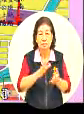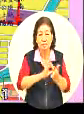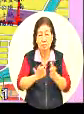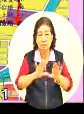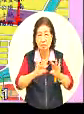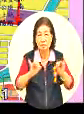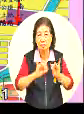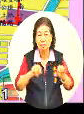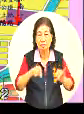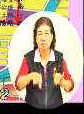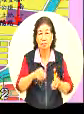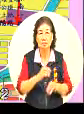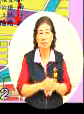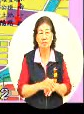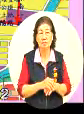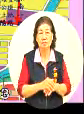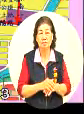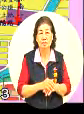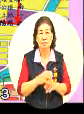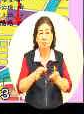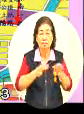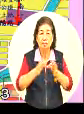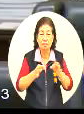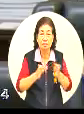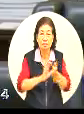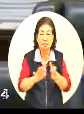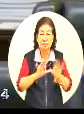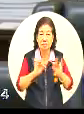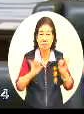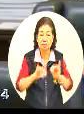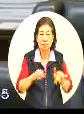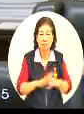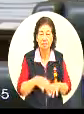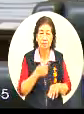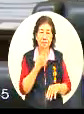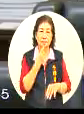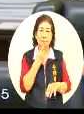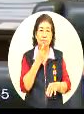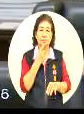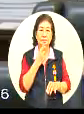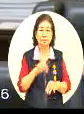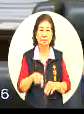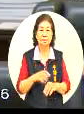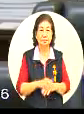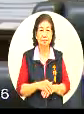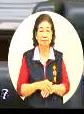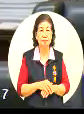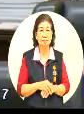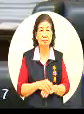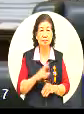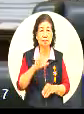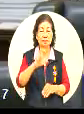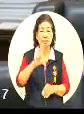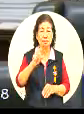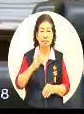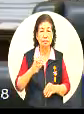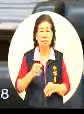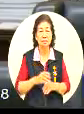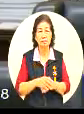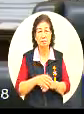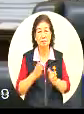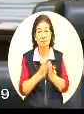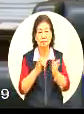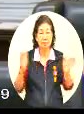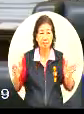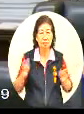商业用地。那本席非常质疑说，那呢七十七期从化区的紧